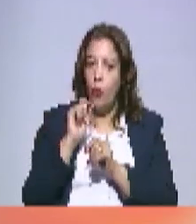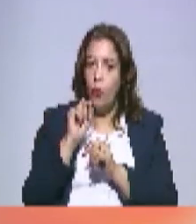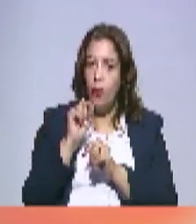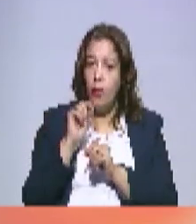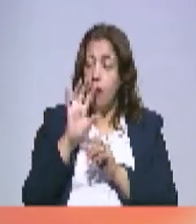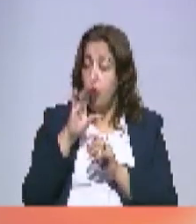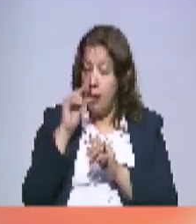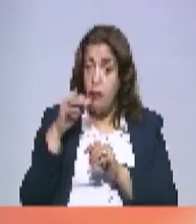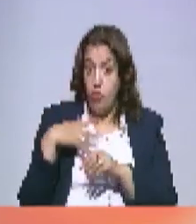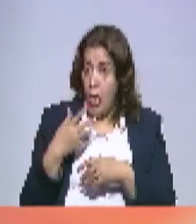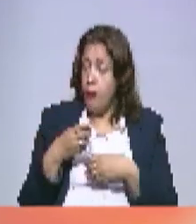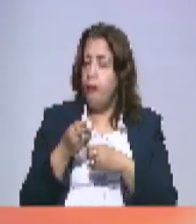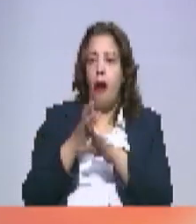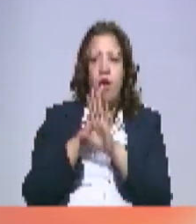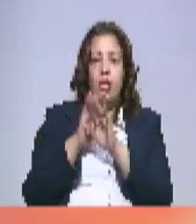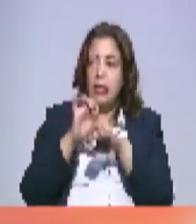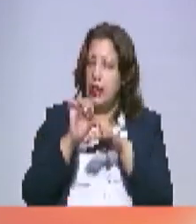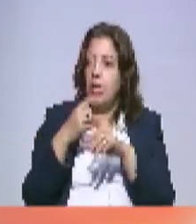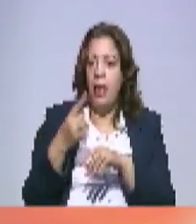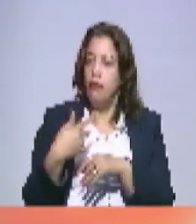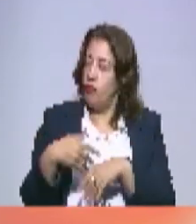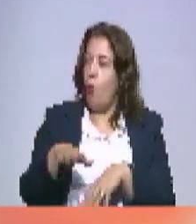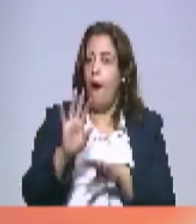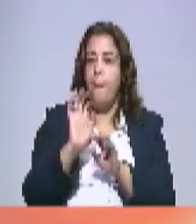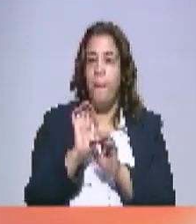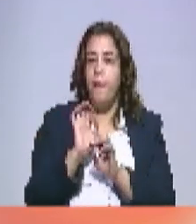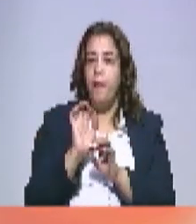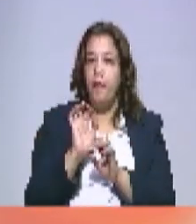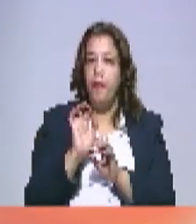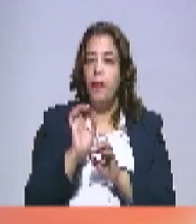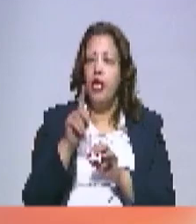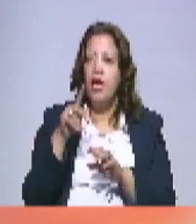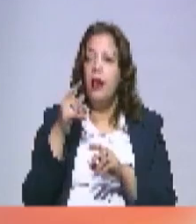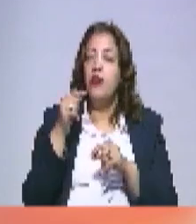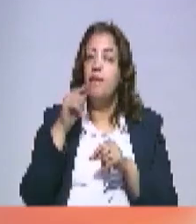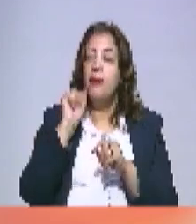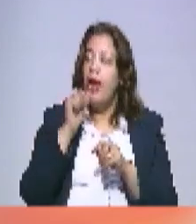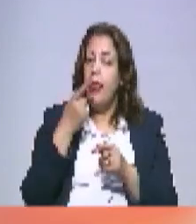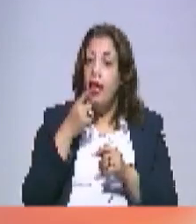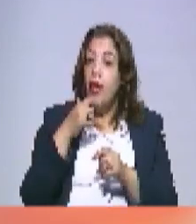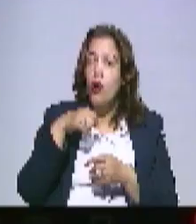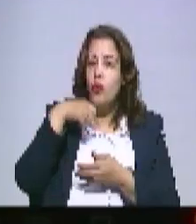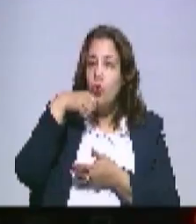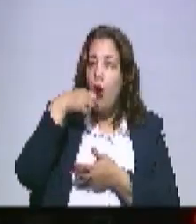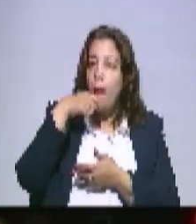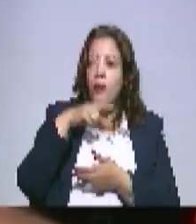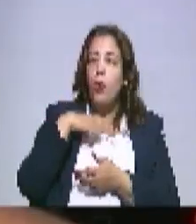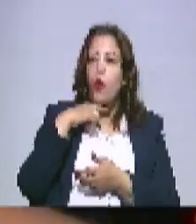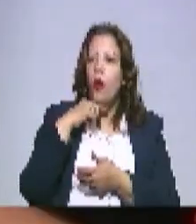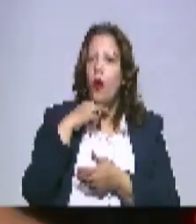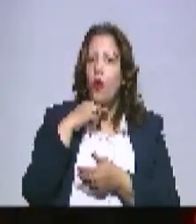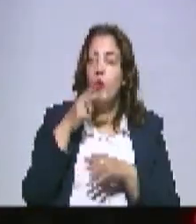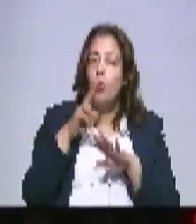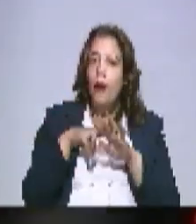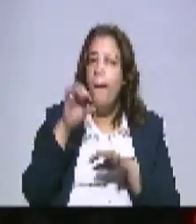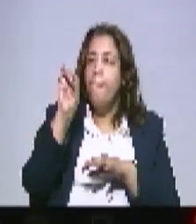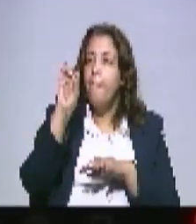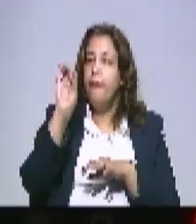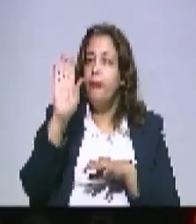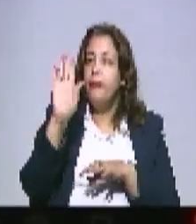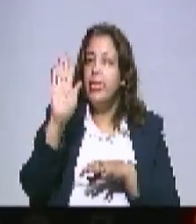اللي مش عايز زيت زيتون، زيت نباتي عادي، ده مش كتير، ده لشوربه الخضار. فص المستكة بتاعنا ما